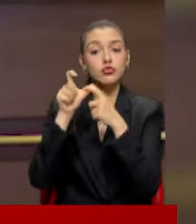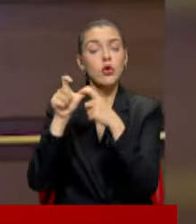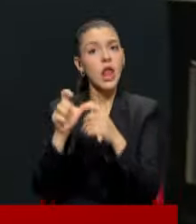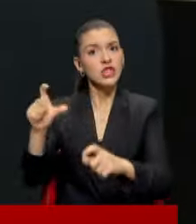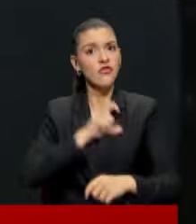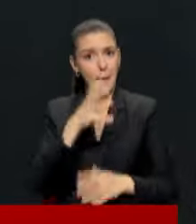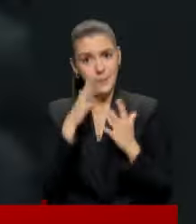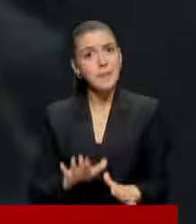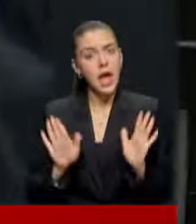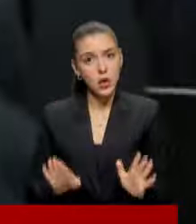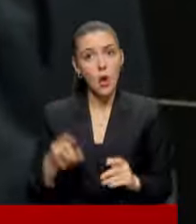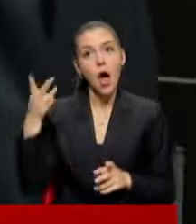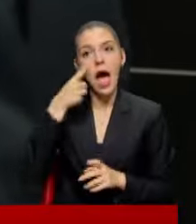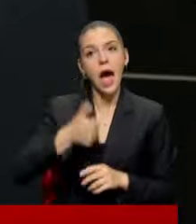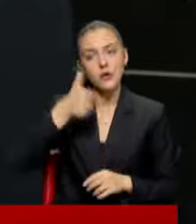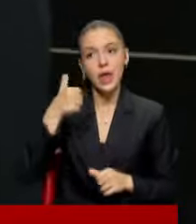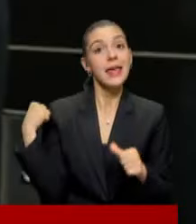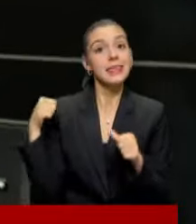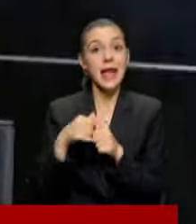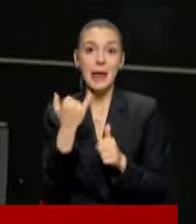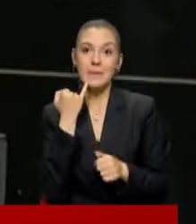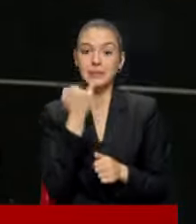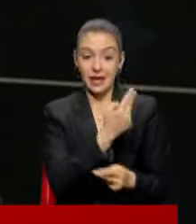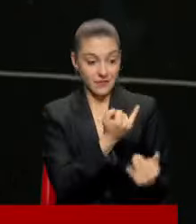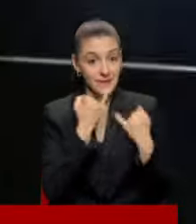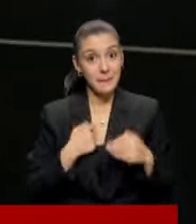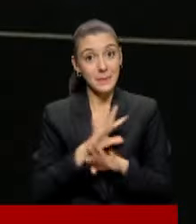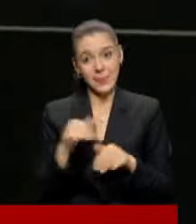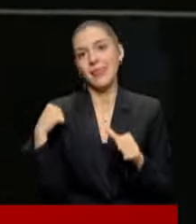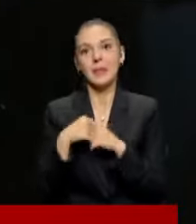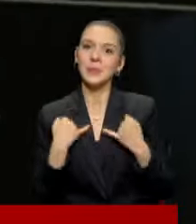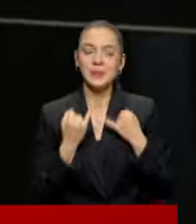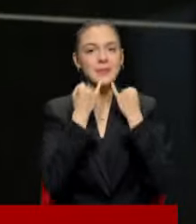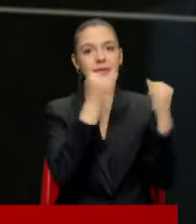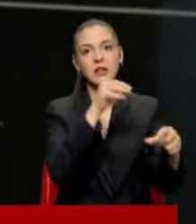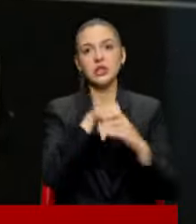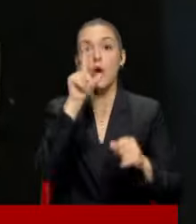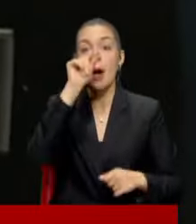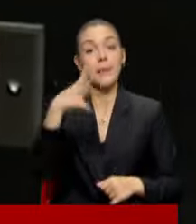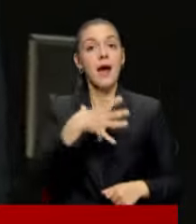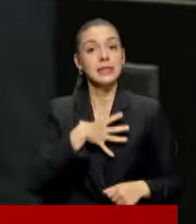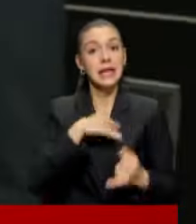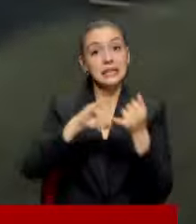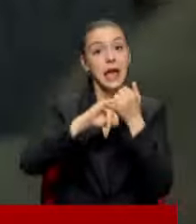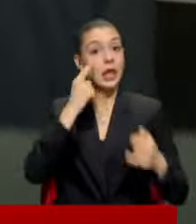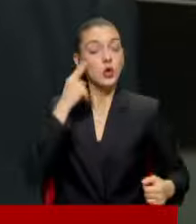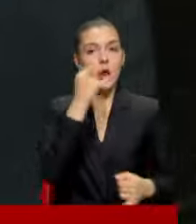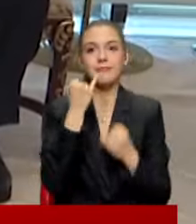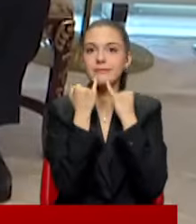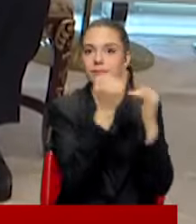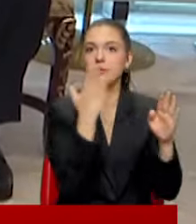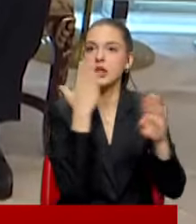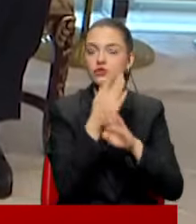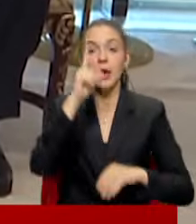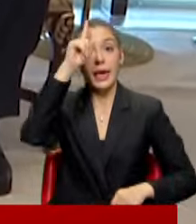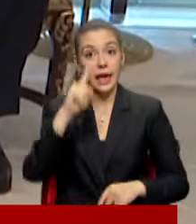Cumhurbaşkanı Erdoğan İadeyi ziyaret için CHP genel merkezine 11 Haziran Salı günü gidecek İlk görüşmede olduğu gibi ikincisinde